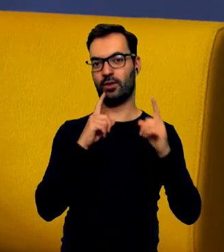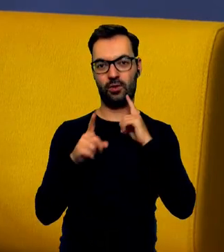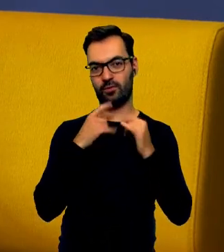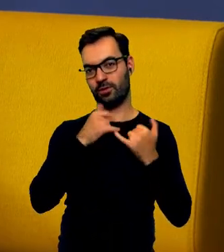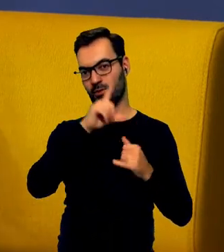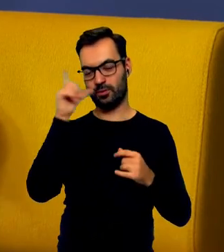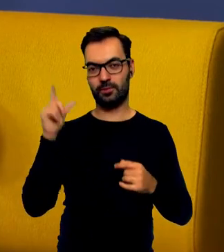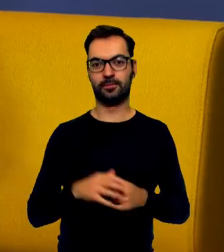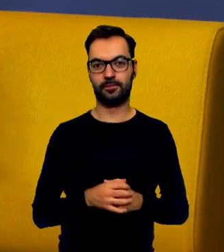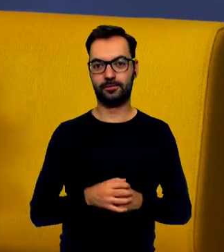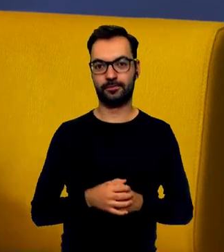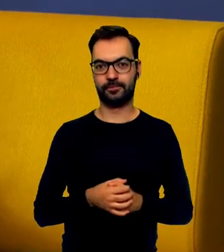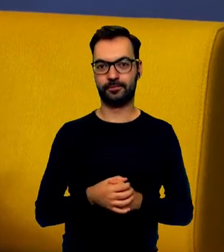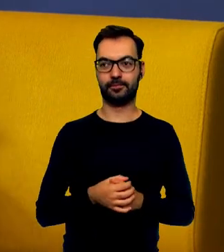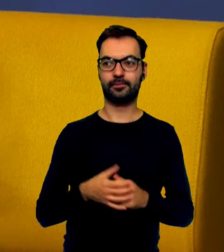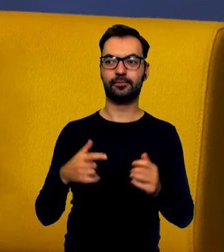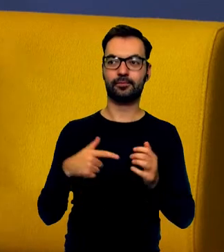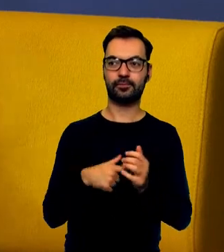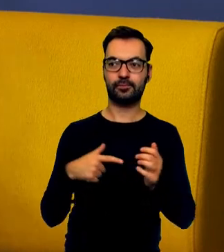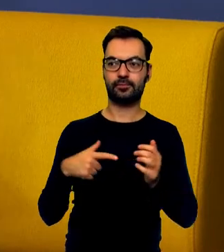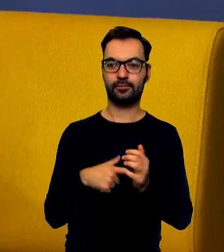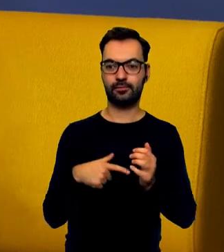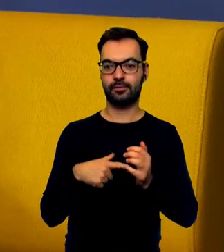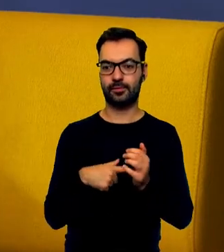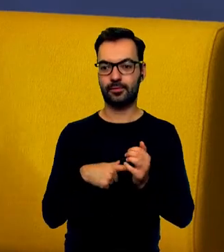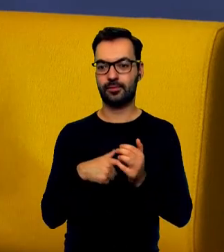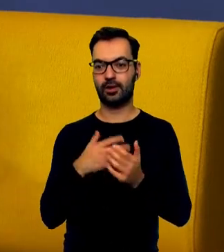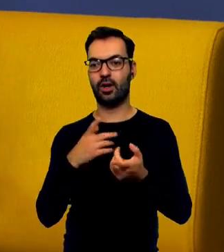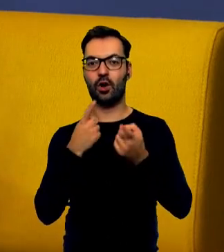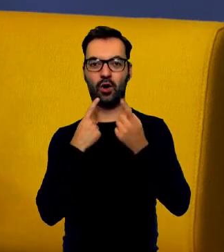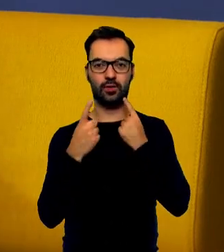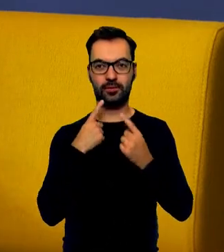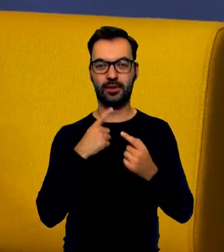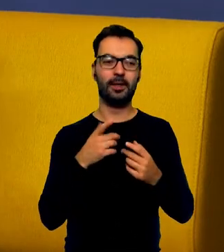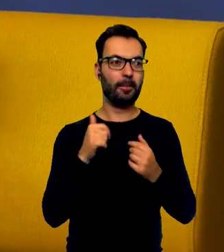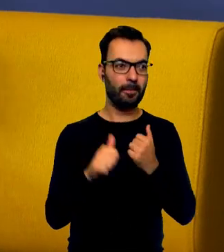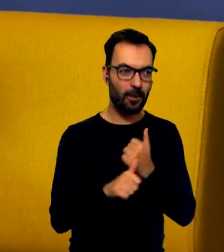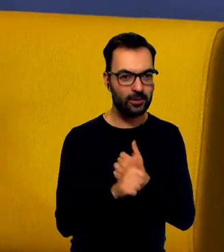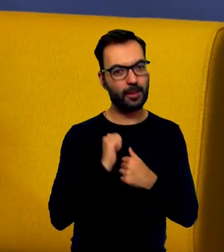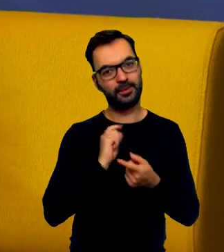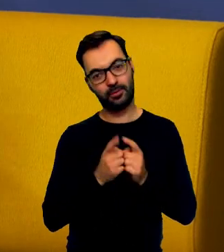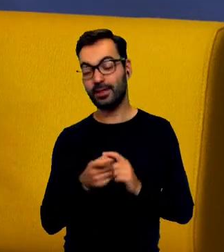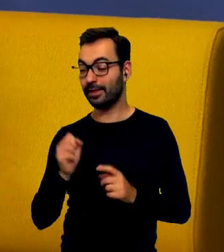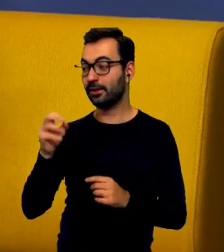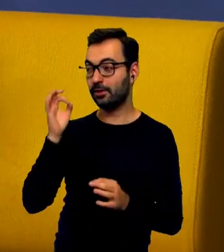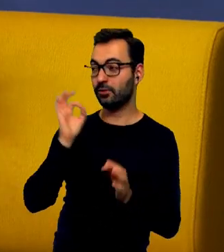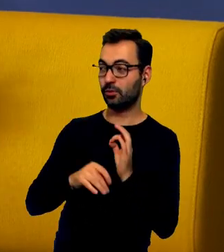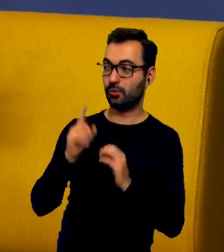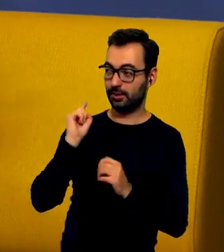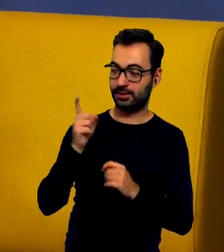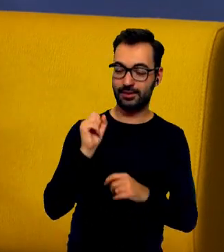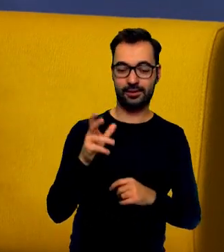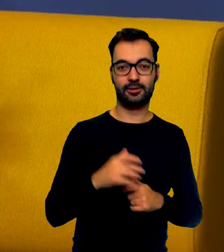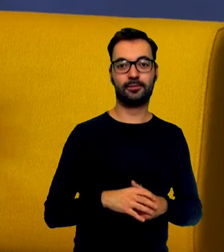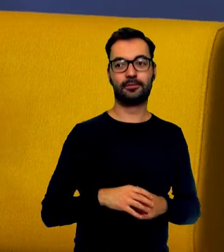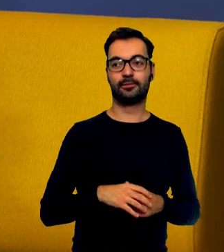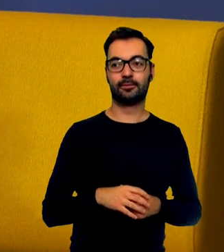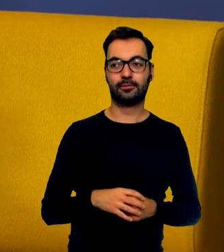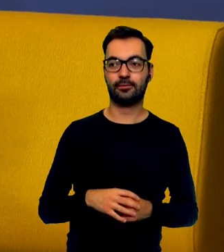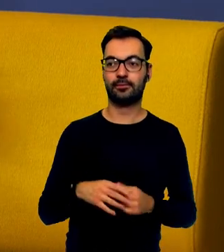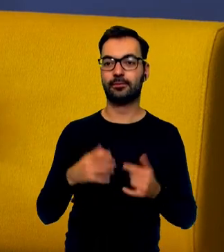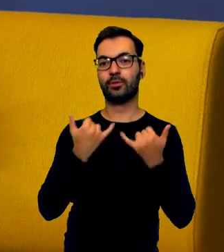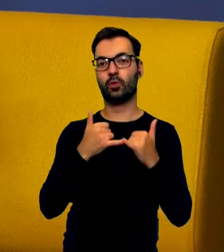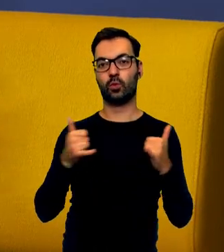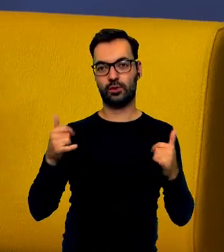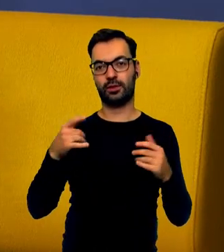po prostu. Tak, to jest jakby jakaś forma rozmowy, pisania. Pretekst do spotkania. Tak, tak, oczywiście. I to